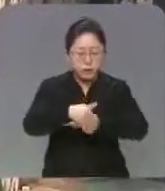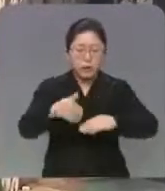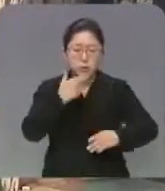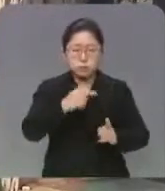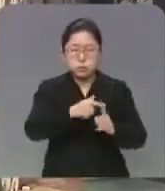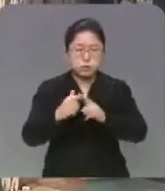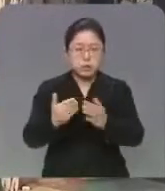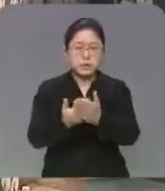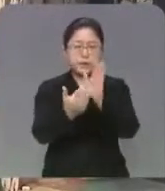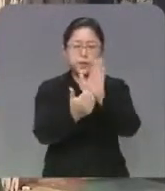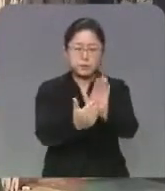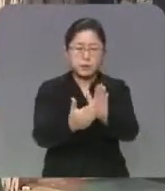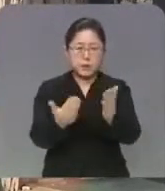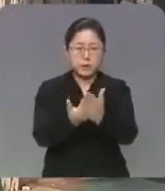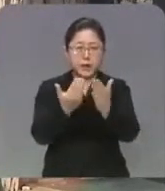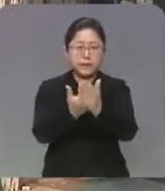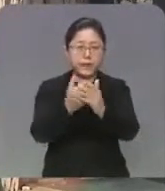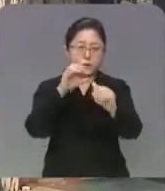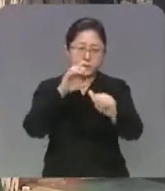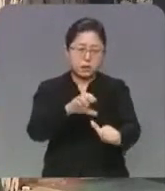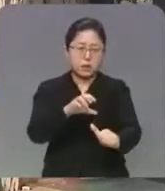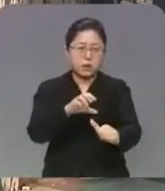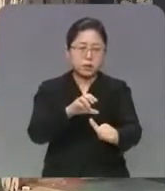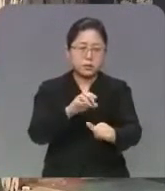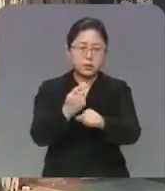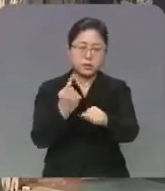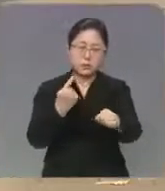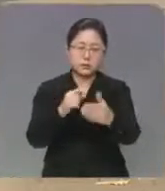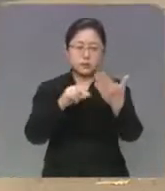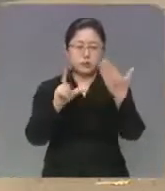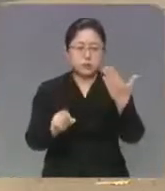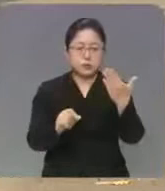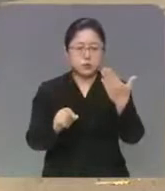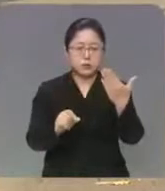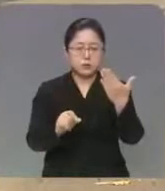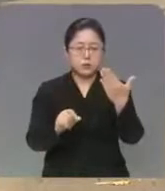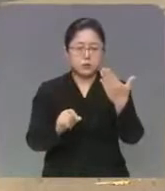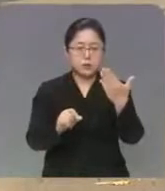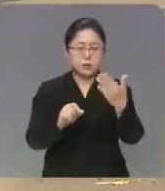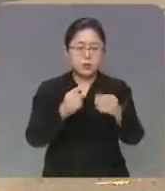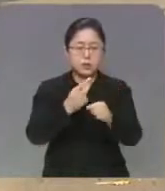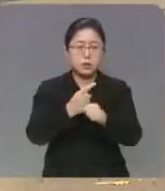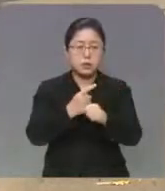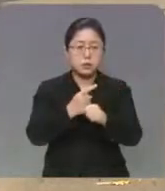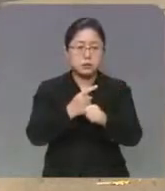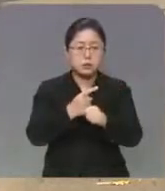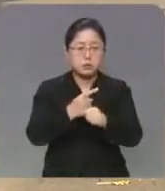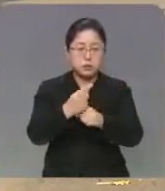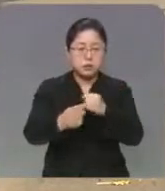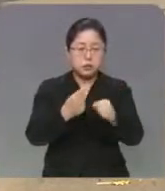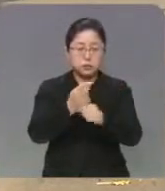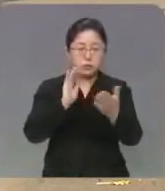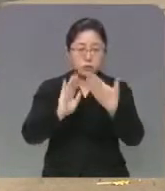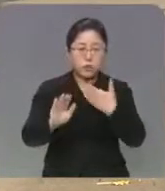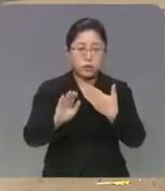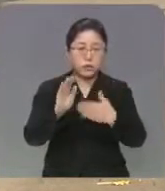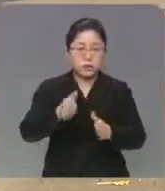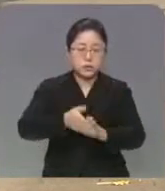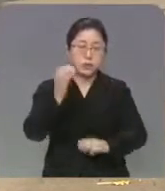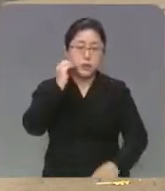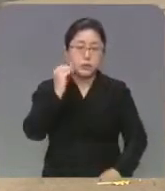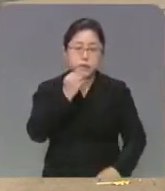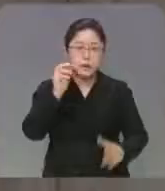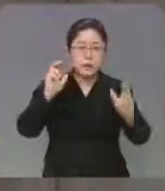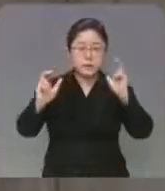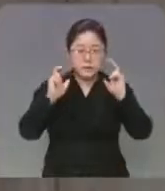막는다며 이 지역의 개발 행위 허가를 제한한 시점은 지난해 9월. 그로부터 1년이 지난 뒤 최근 시 홈페이지에